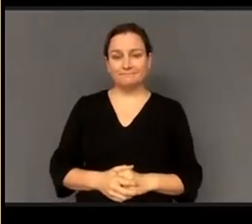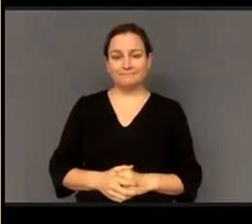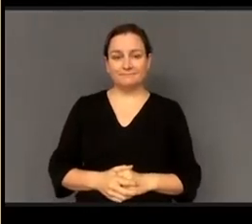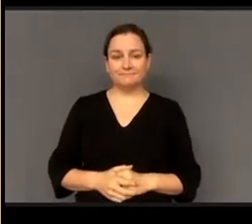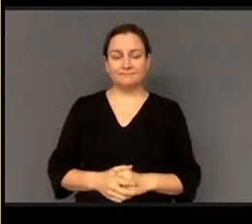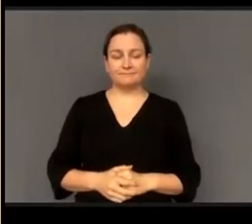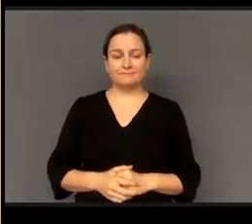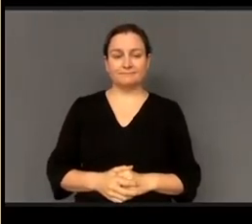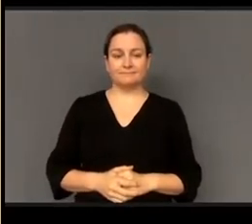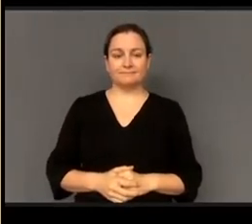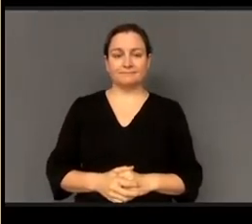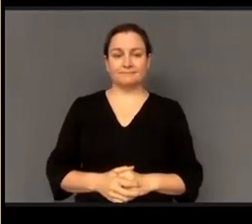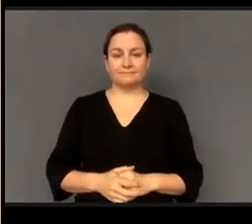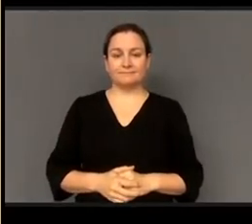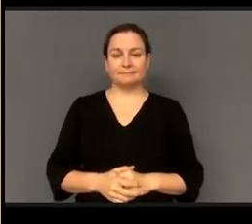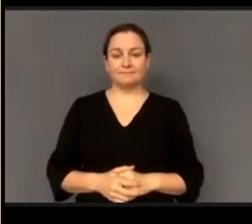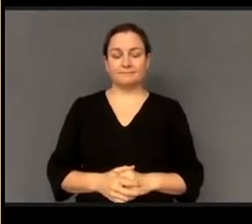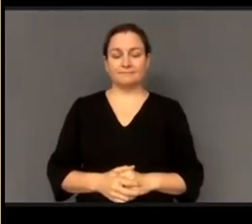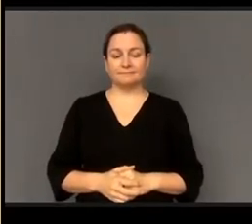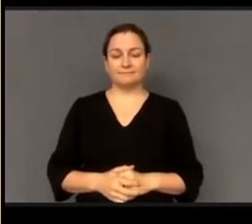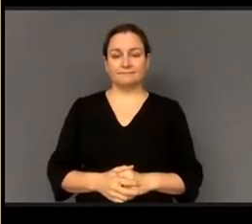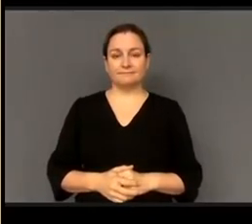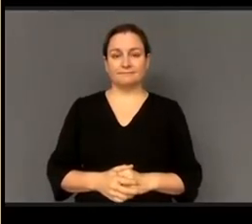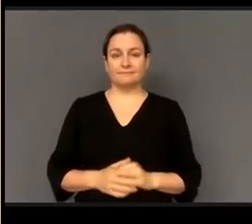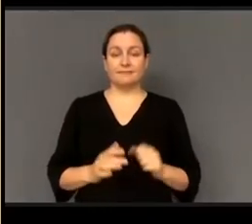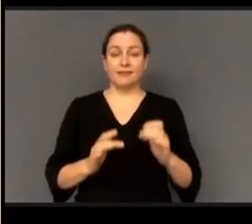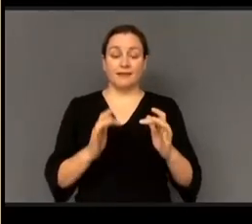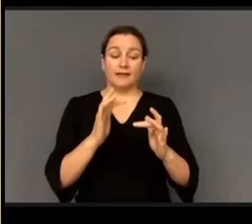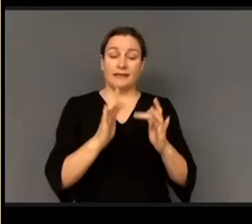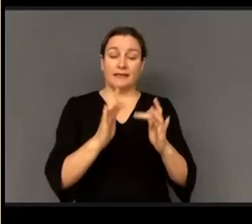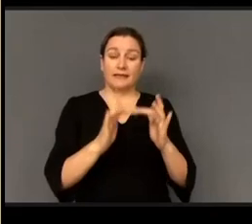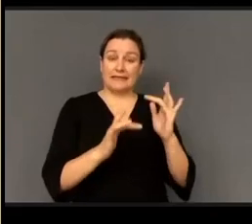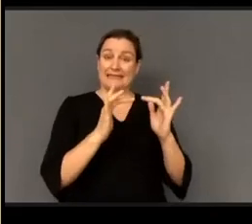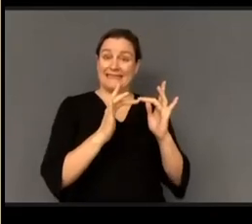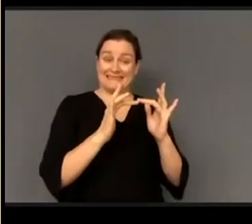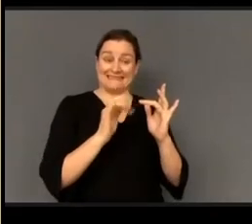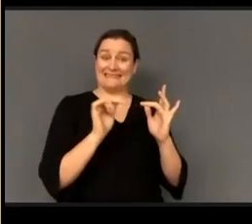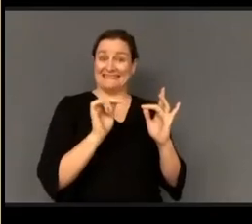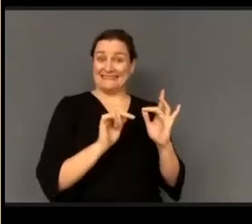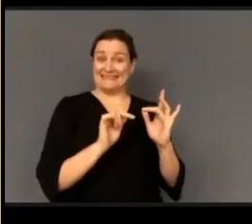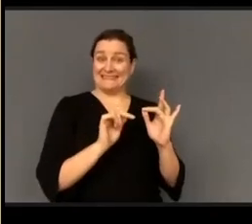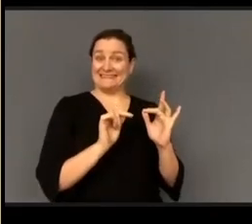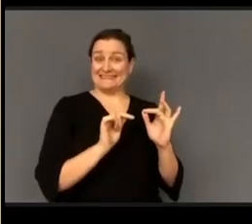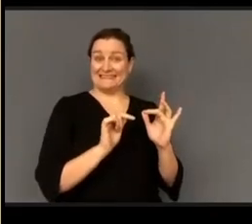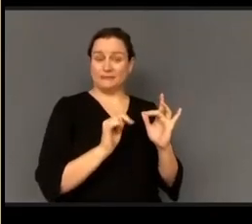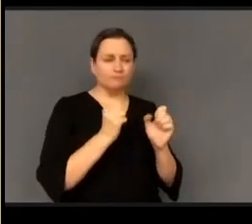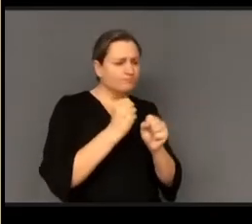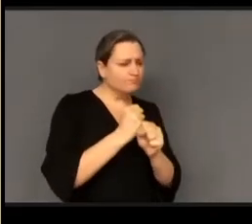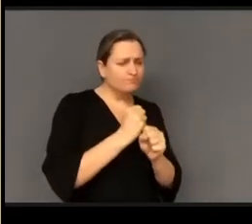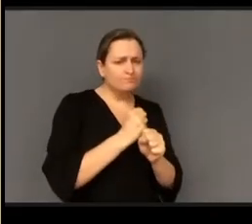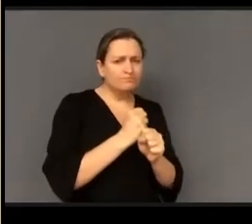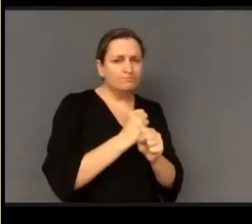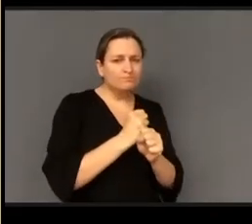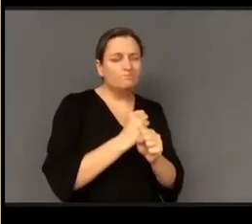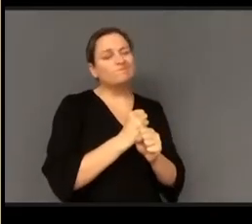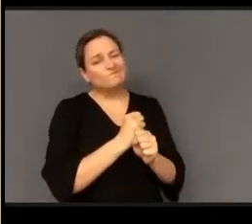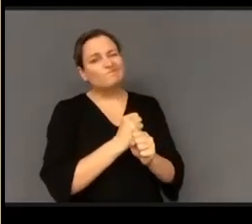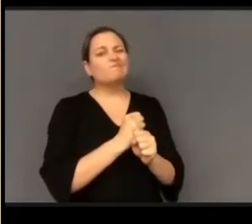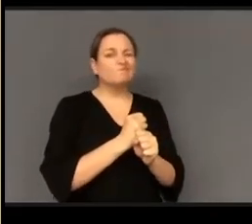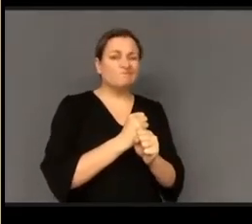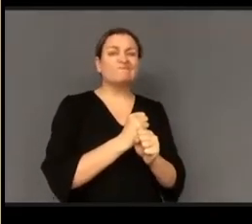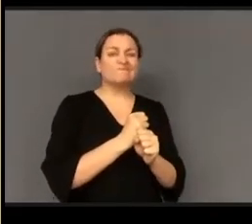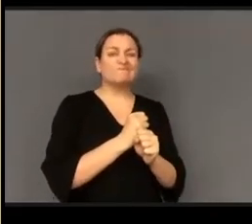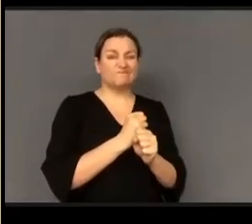Par ailleurs, il est indéniable que l'Internet a donné lieu à des